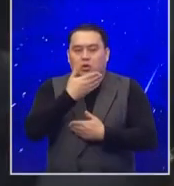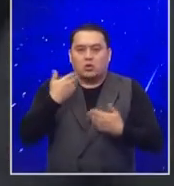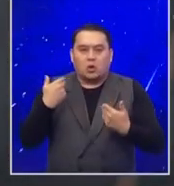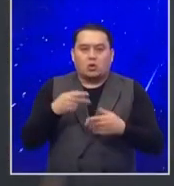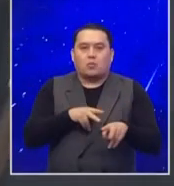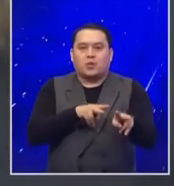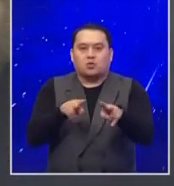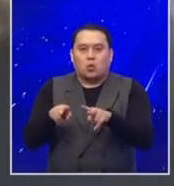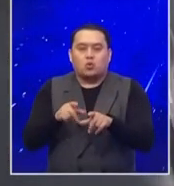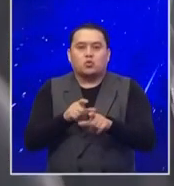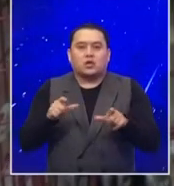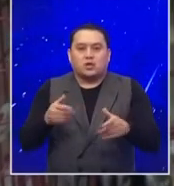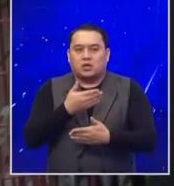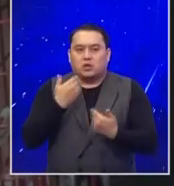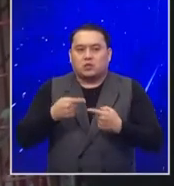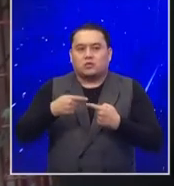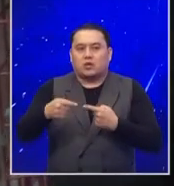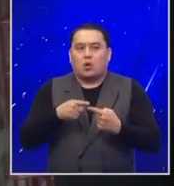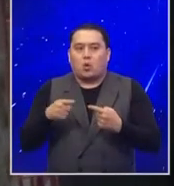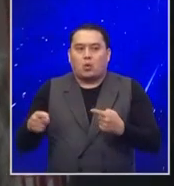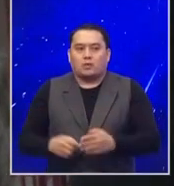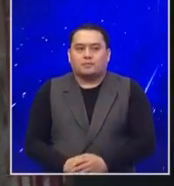неконтролируемый поток людей.